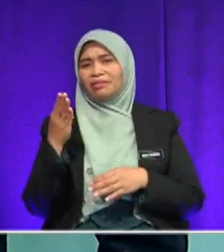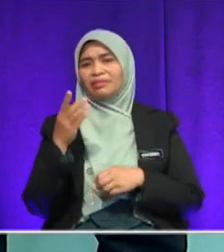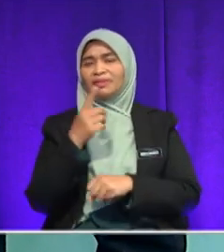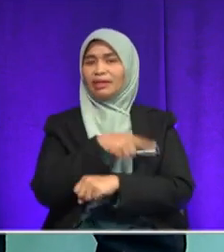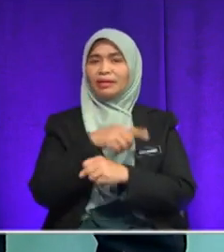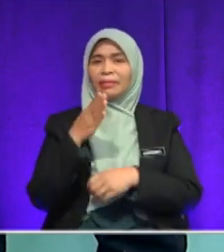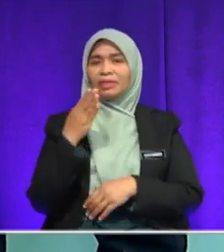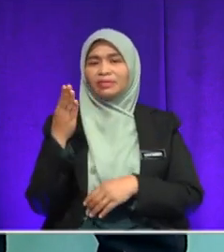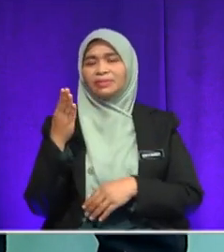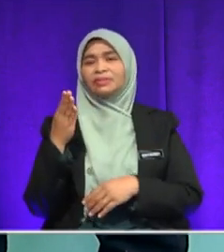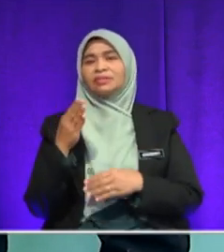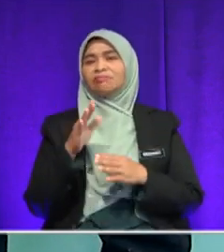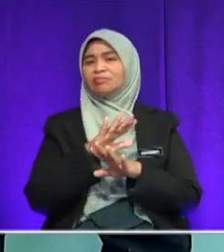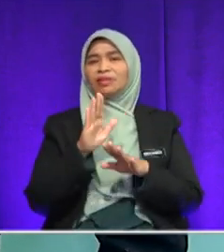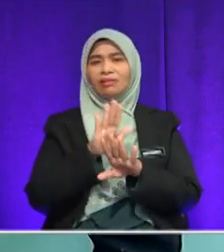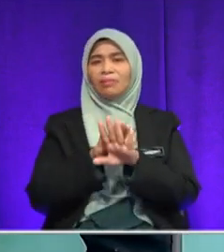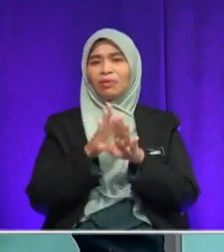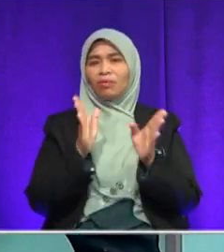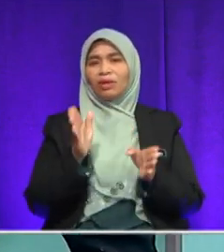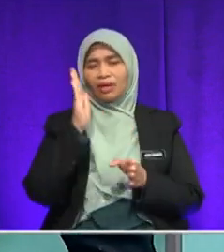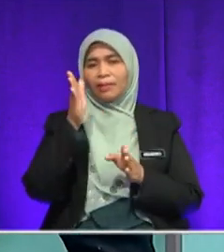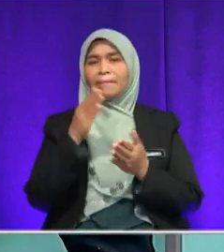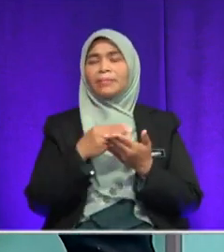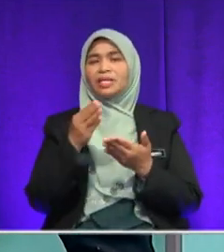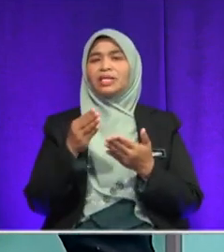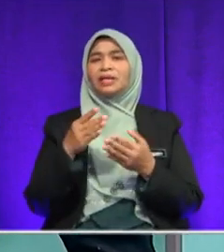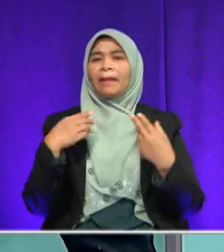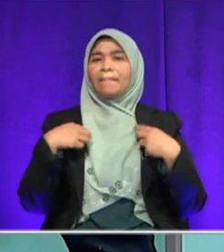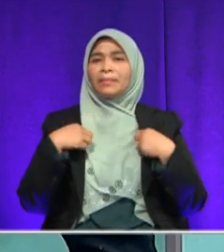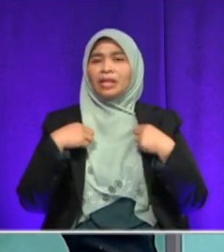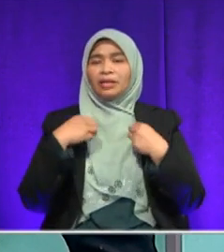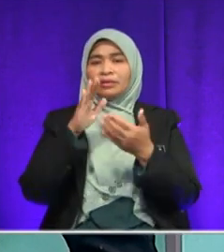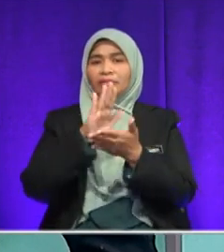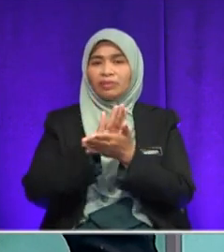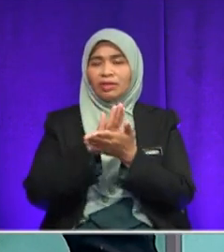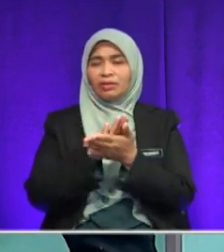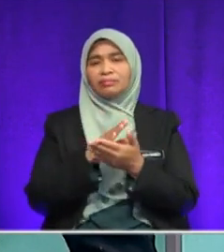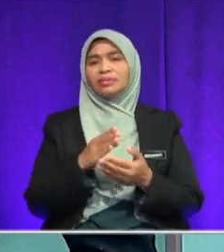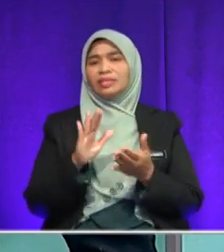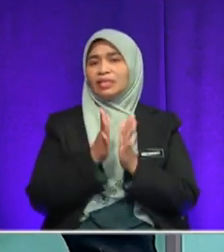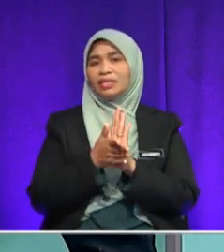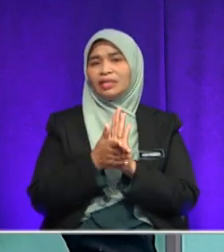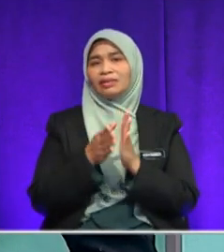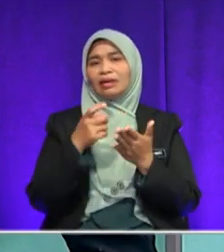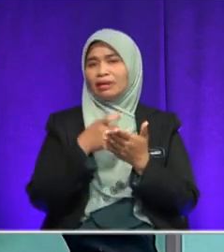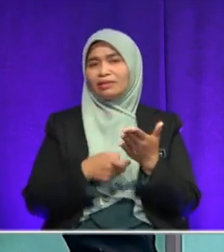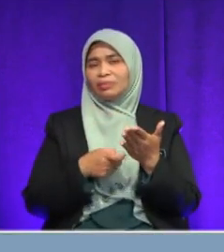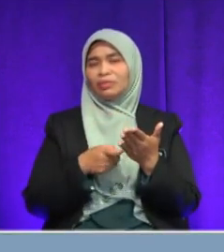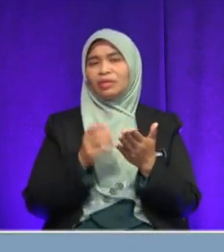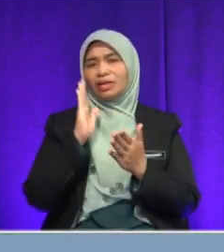orang akan membeli uniform sekolah. Biasanya harga uniform sekolah akan